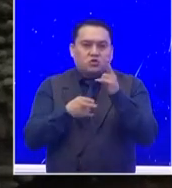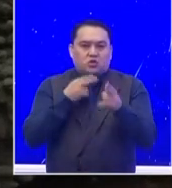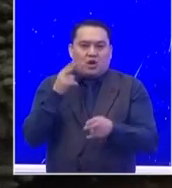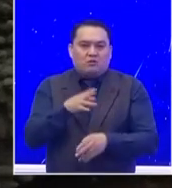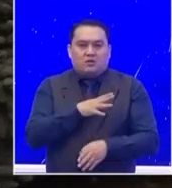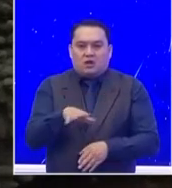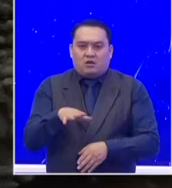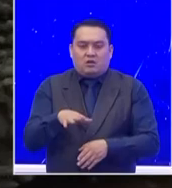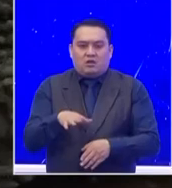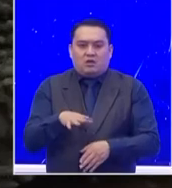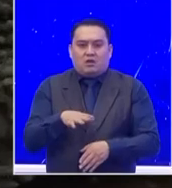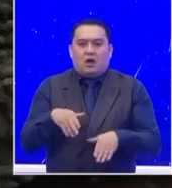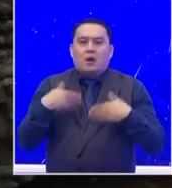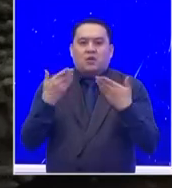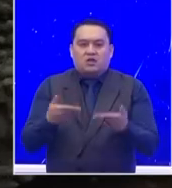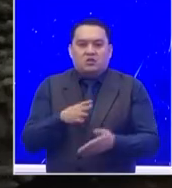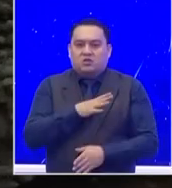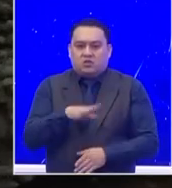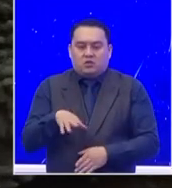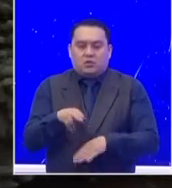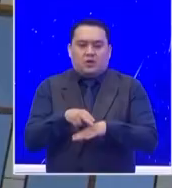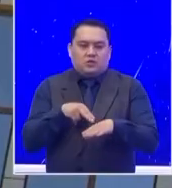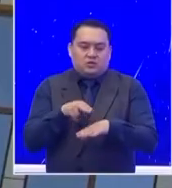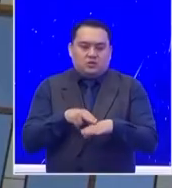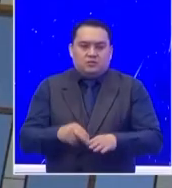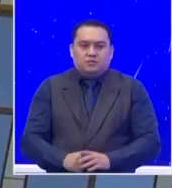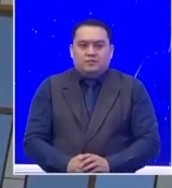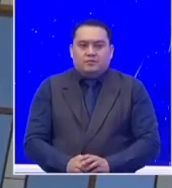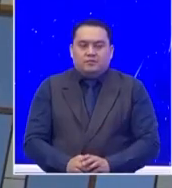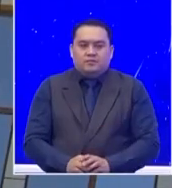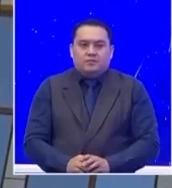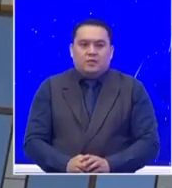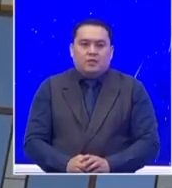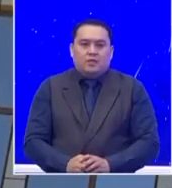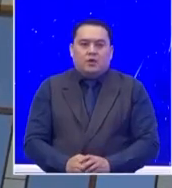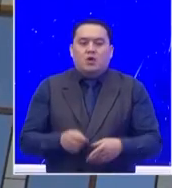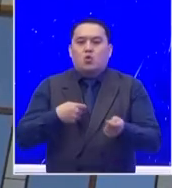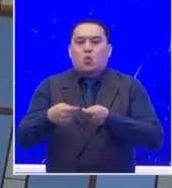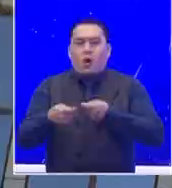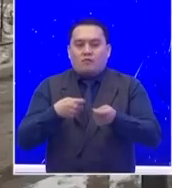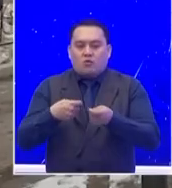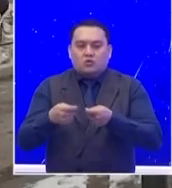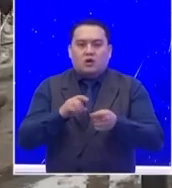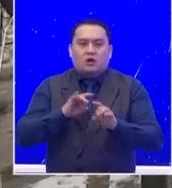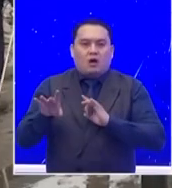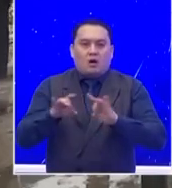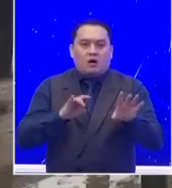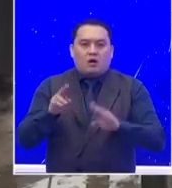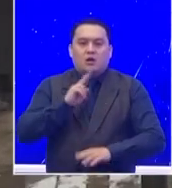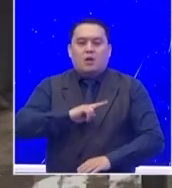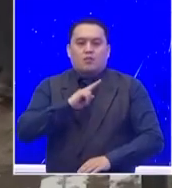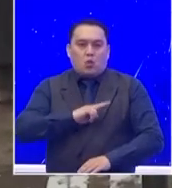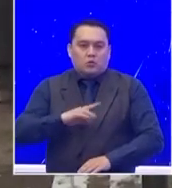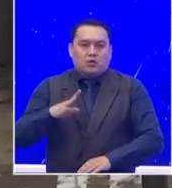а некоторые вовсе не обращаются в правоохранительные органы. По словам представителей власти, несмотря на разъяснительную работу